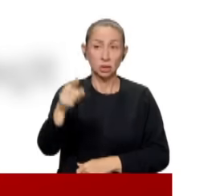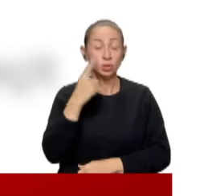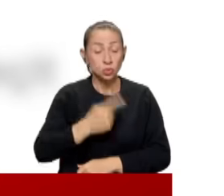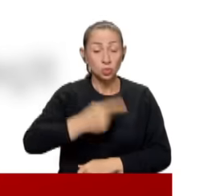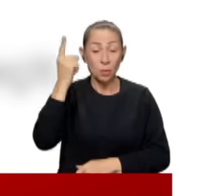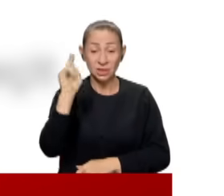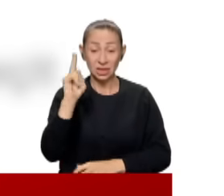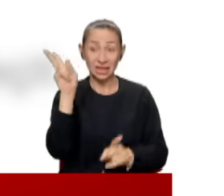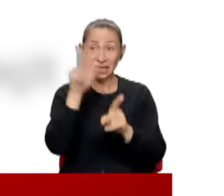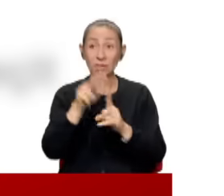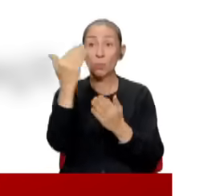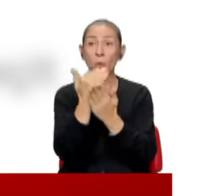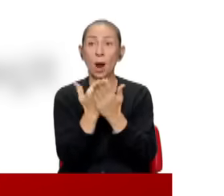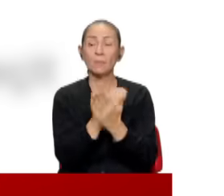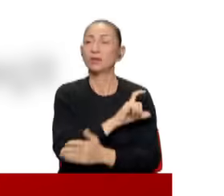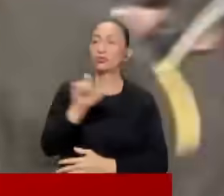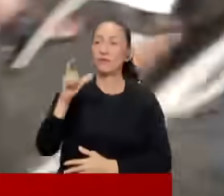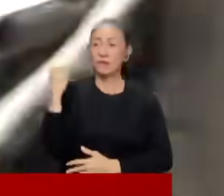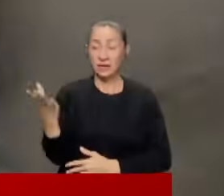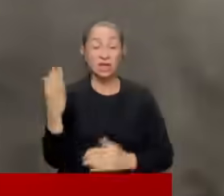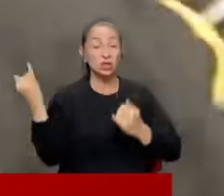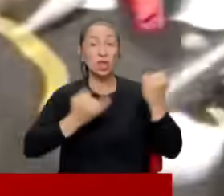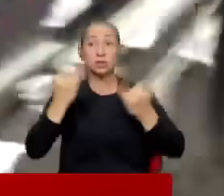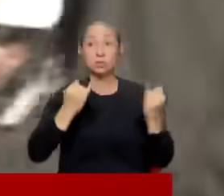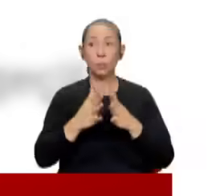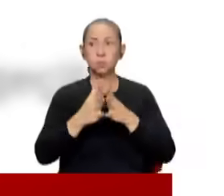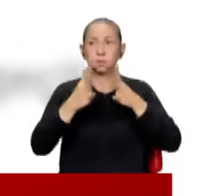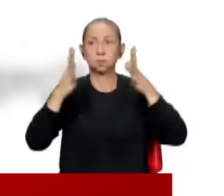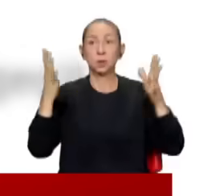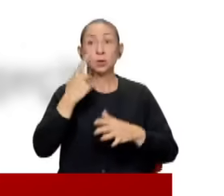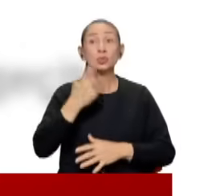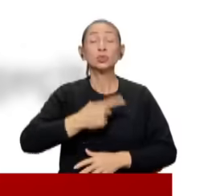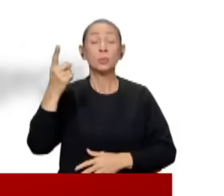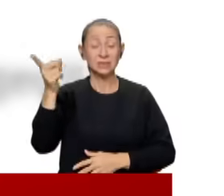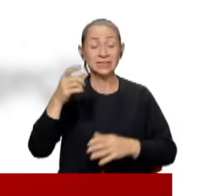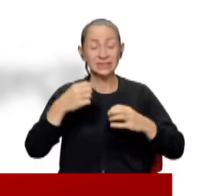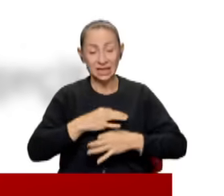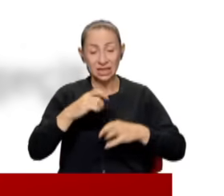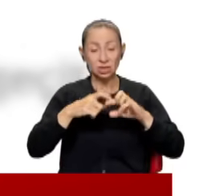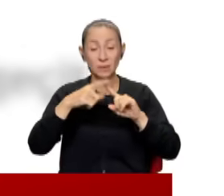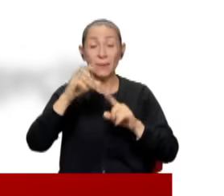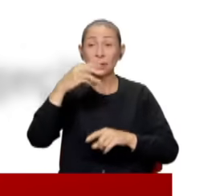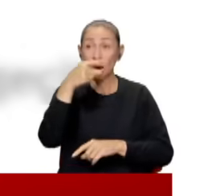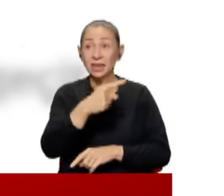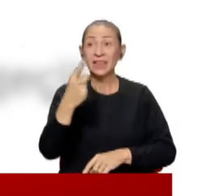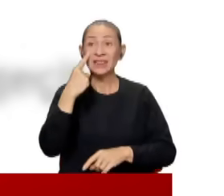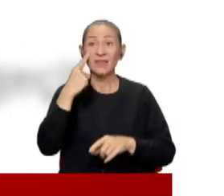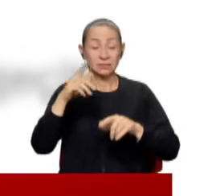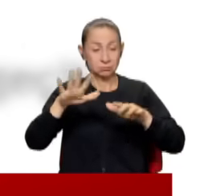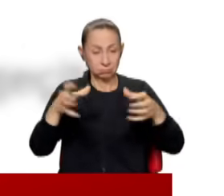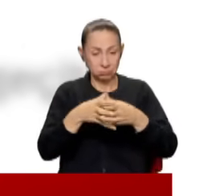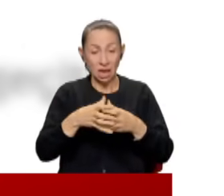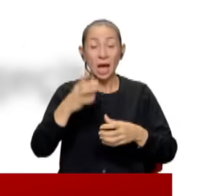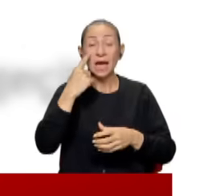cumhurbaşkanının katılacağı programlarla yanıt verdi tartışma daha da alevlendi Cumhurbaşkanımız Sayın Recep Tayyip Erdoğan Devlet erkanıyla